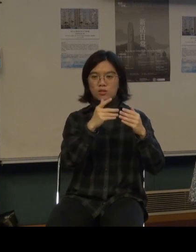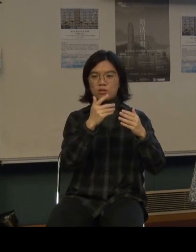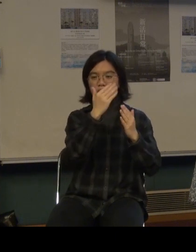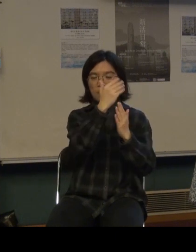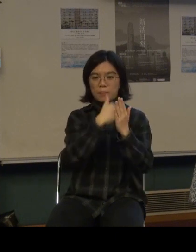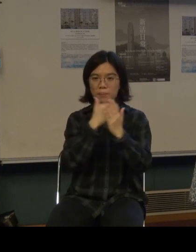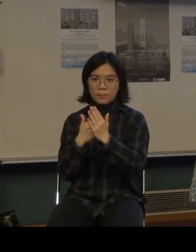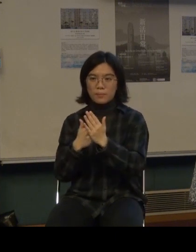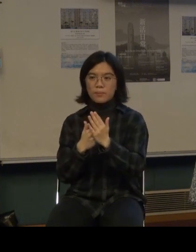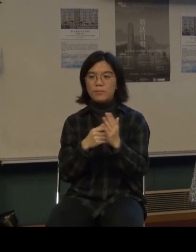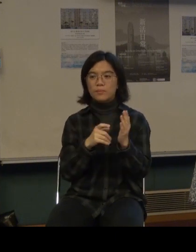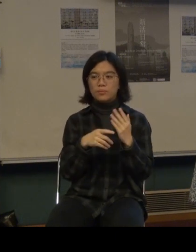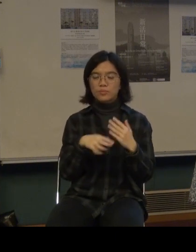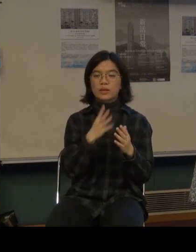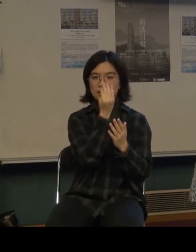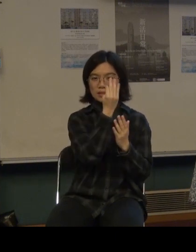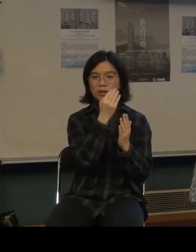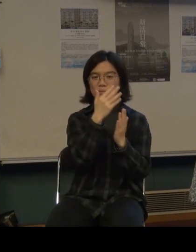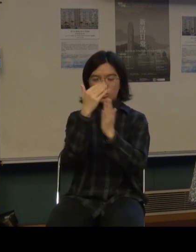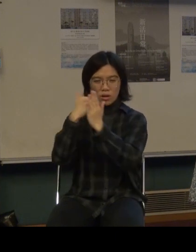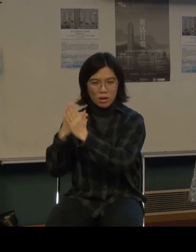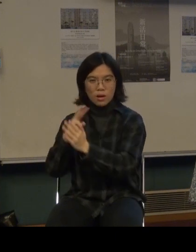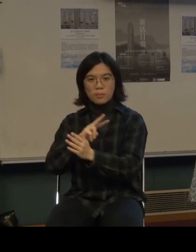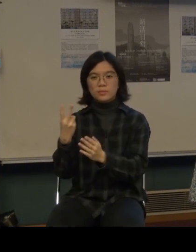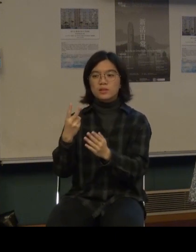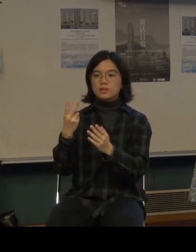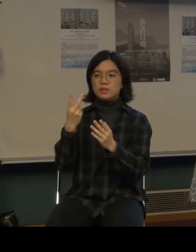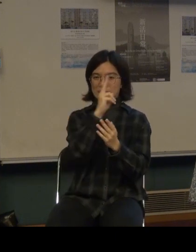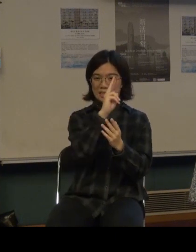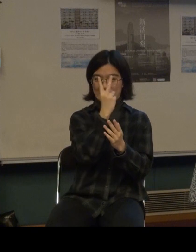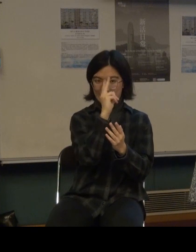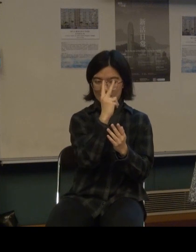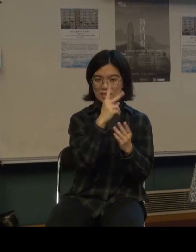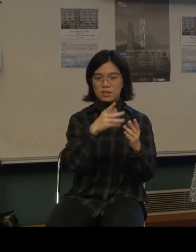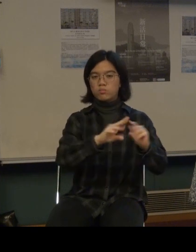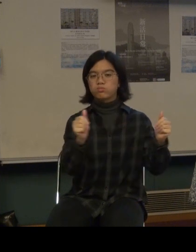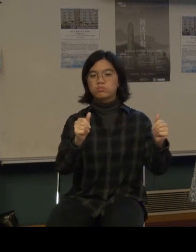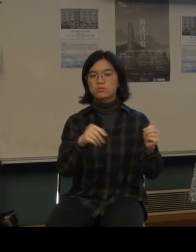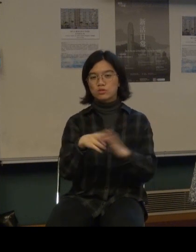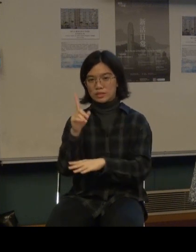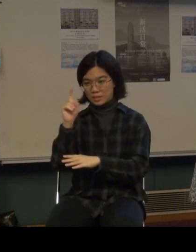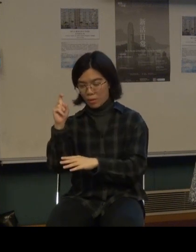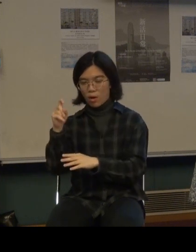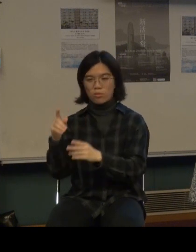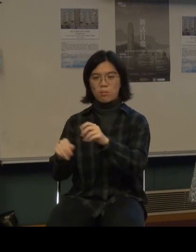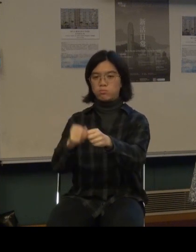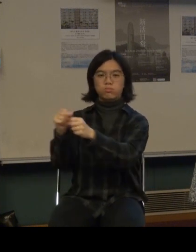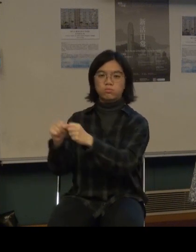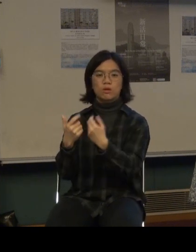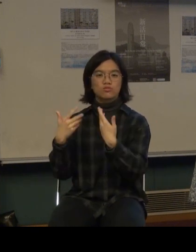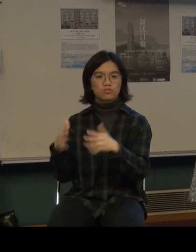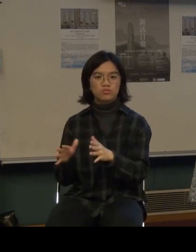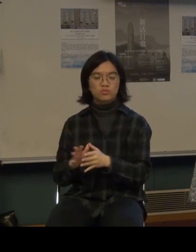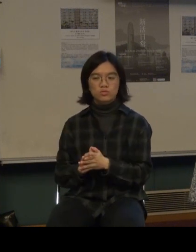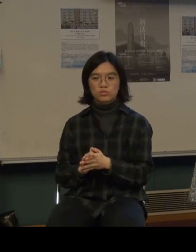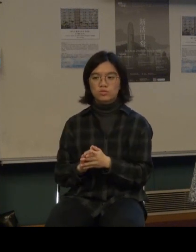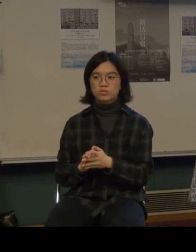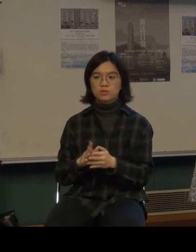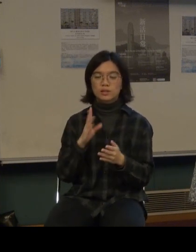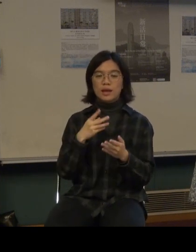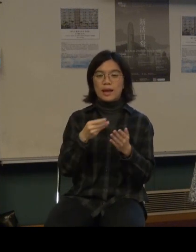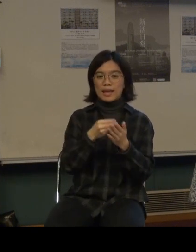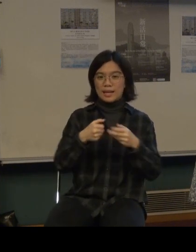19個咧，亦都有各樣程度嘅破壞。戰前我哋有38個公眾街市，日佔嘅期間咧，亦都有8個咧係